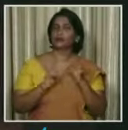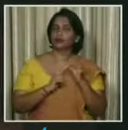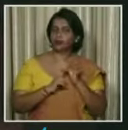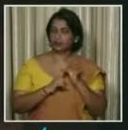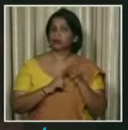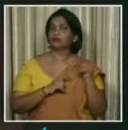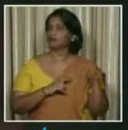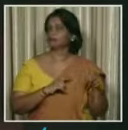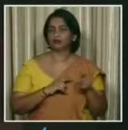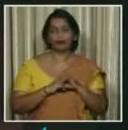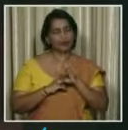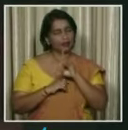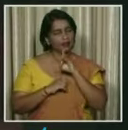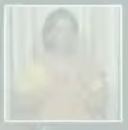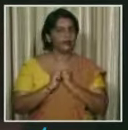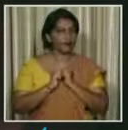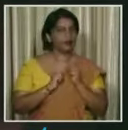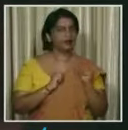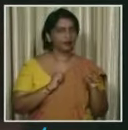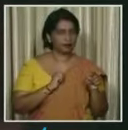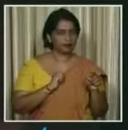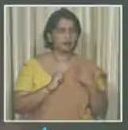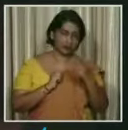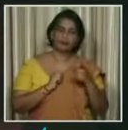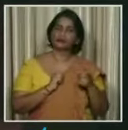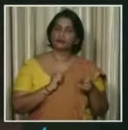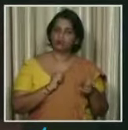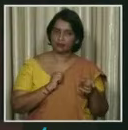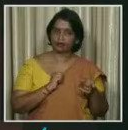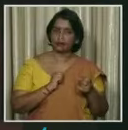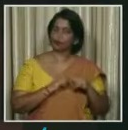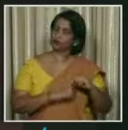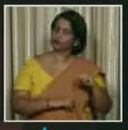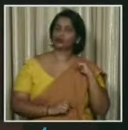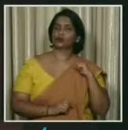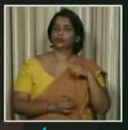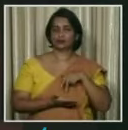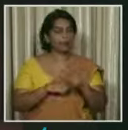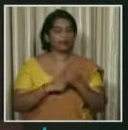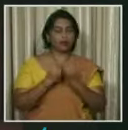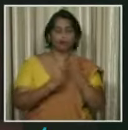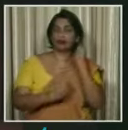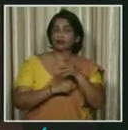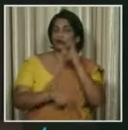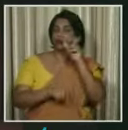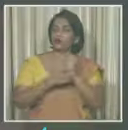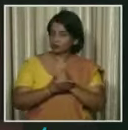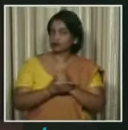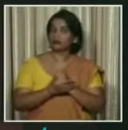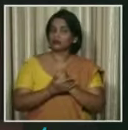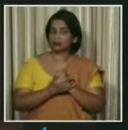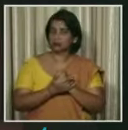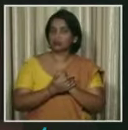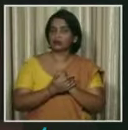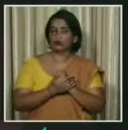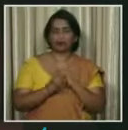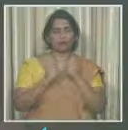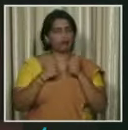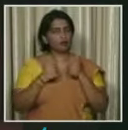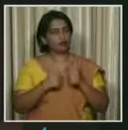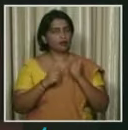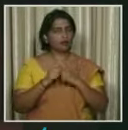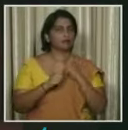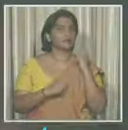මේක බොහොම ලැජ්ජා සහගත තත්ත්වයක්. කරුණා කරලා කොන්ද කෙලින් තියාගෙන ආණ්ඩුවක් හැටියට සියලුම දෙනාට සාධාරණ